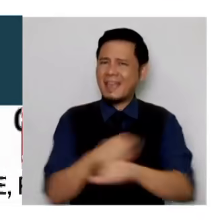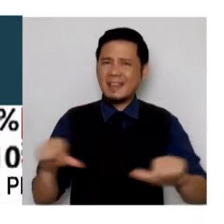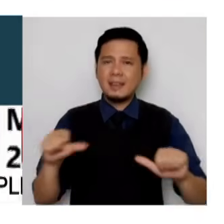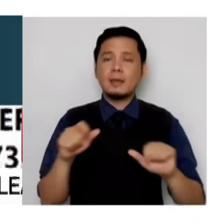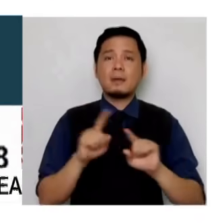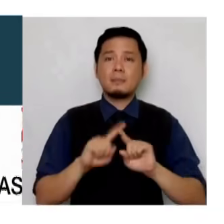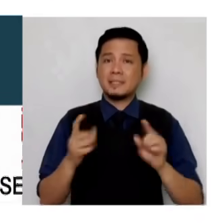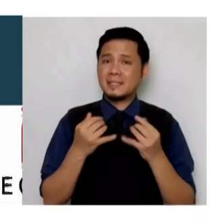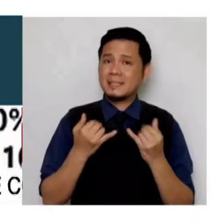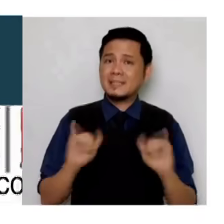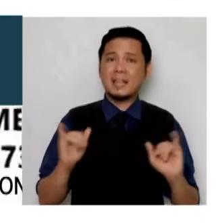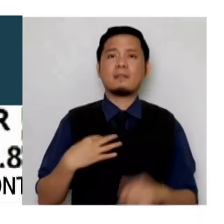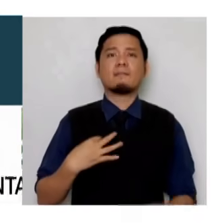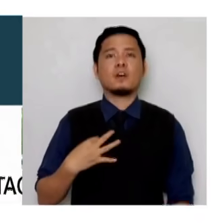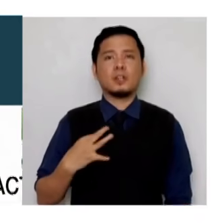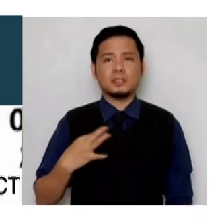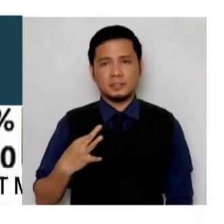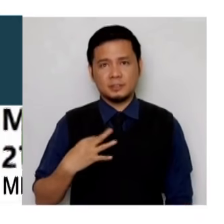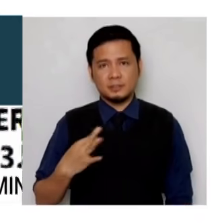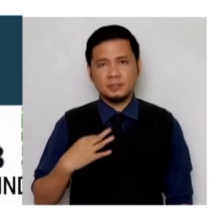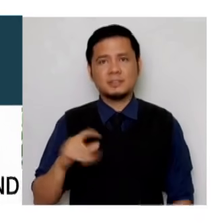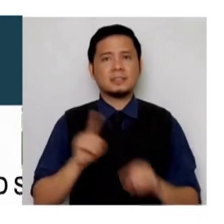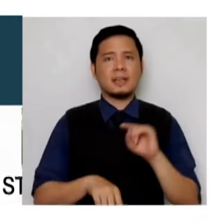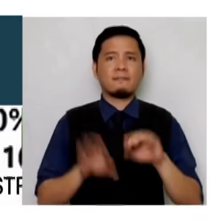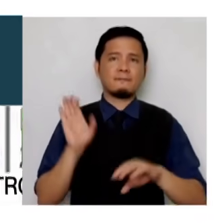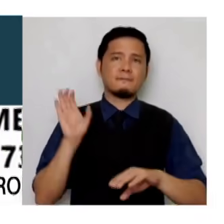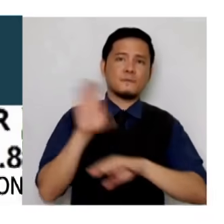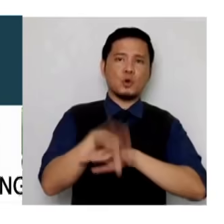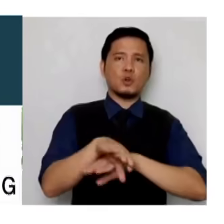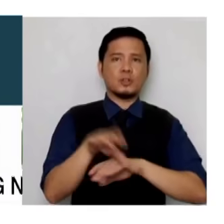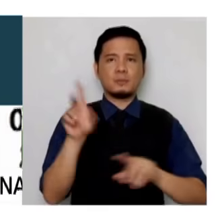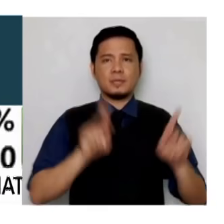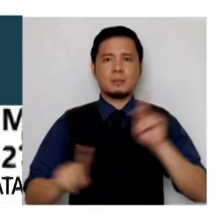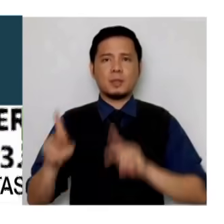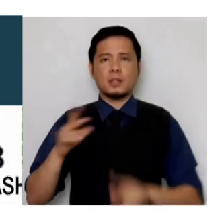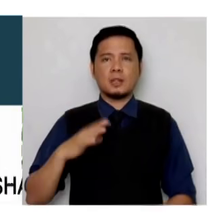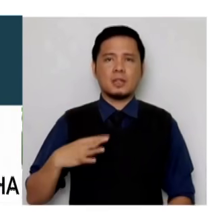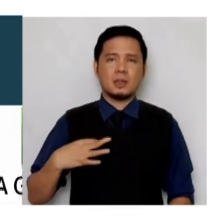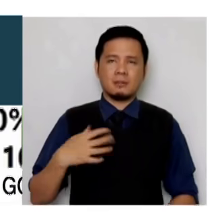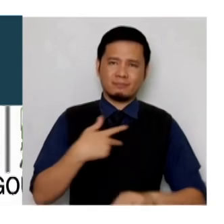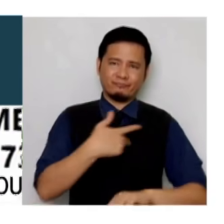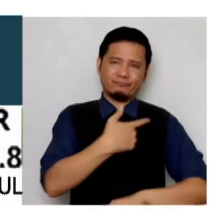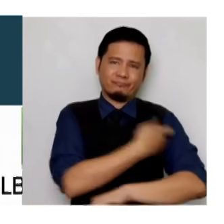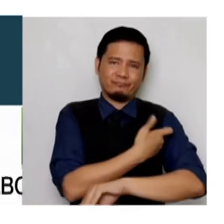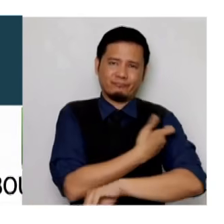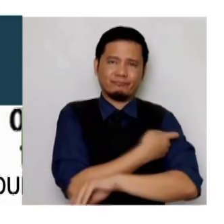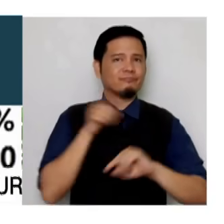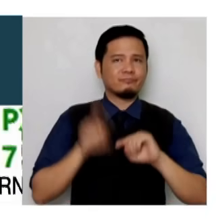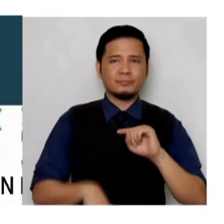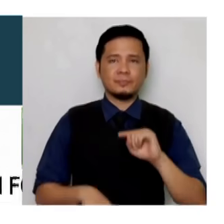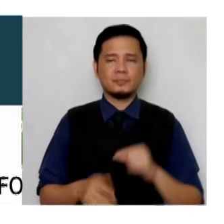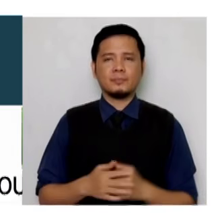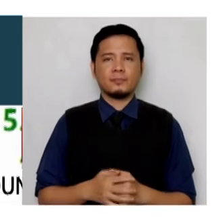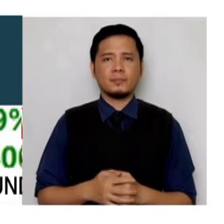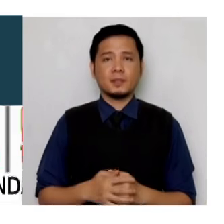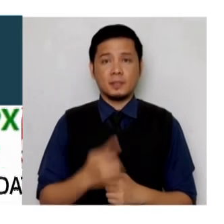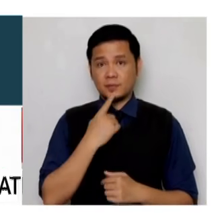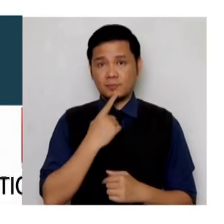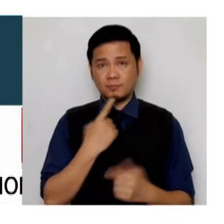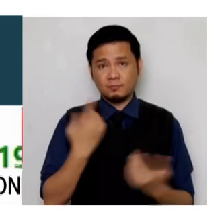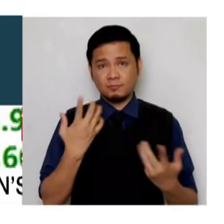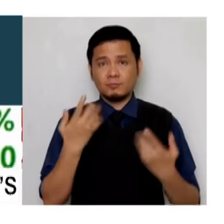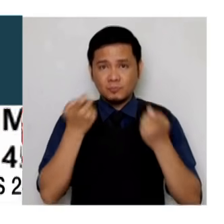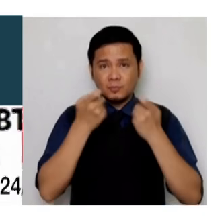purely voluntary. You cannot force it upon anyone, no? So sinasabi natin, we are trying to convince them that the